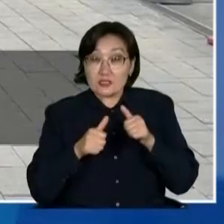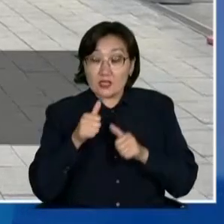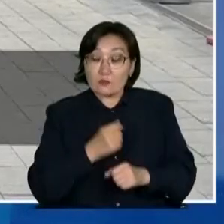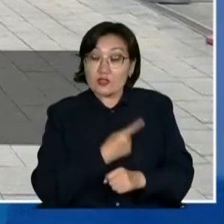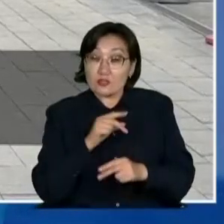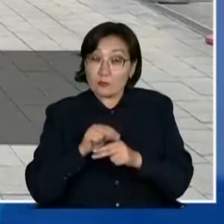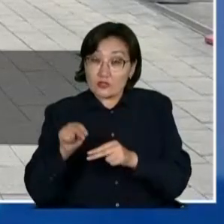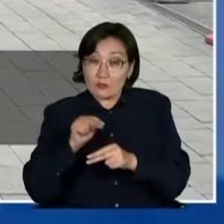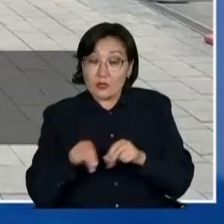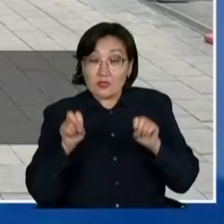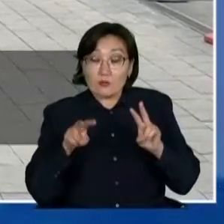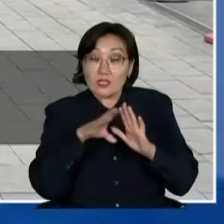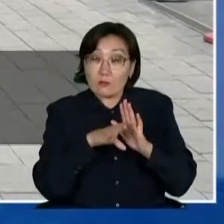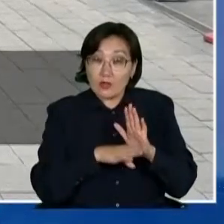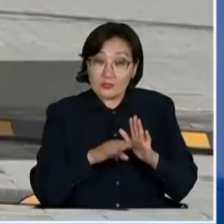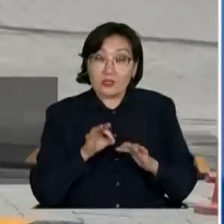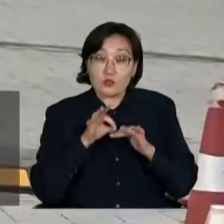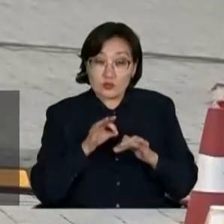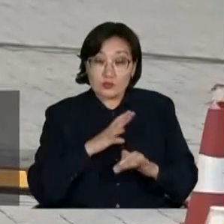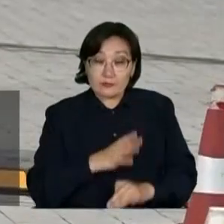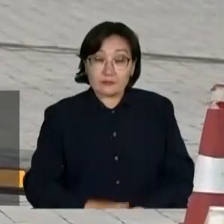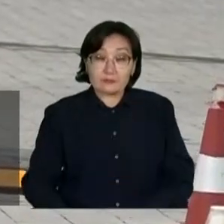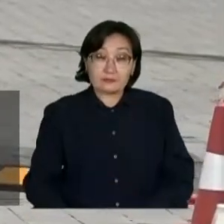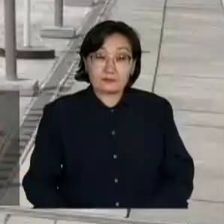сынды арнайы бағдарламалар қарастырылыпты.